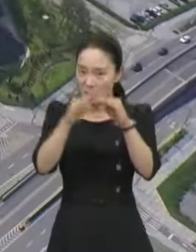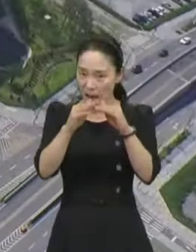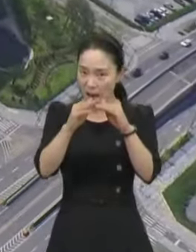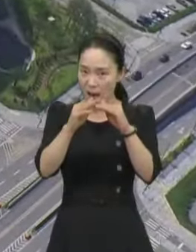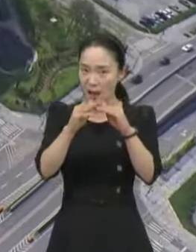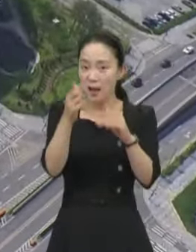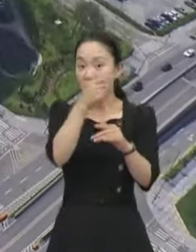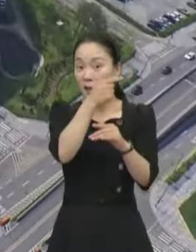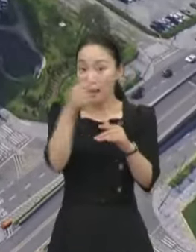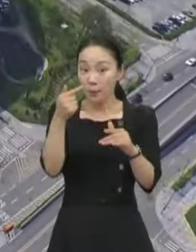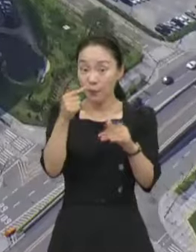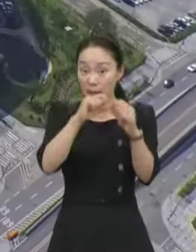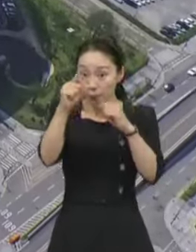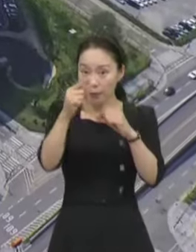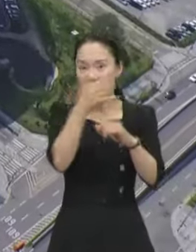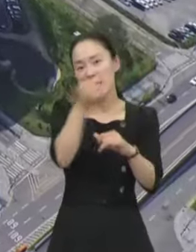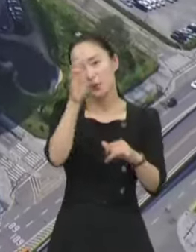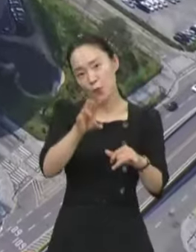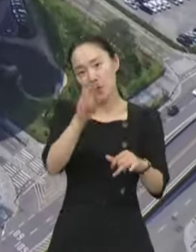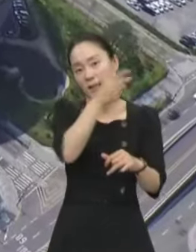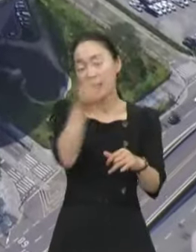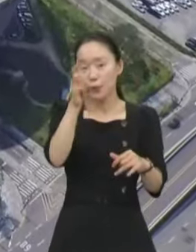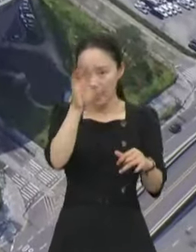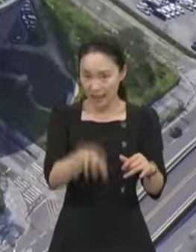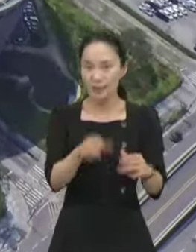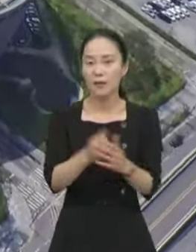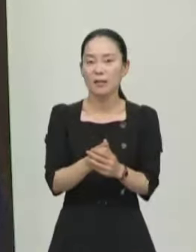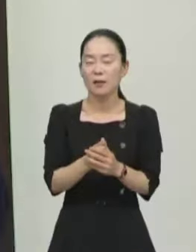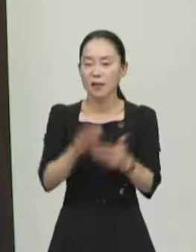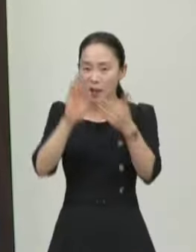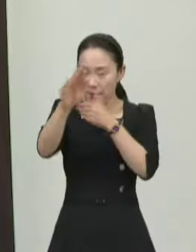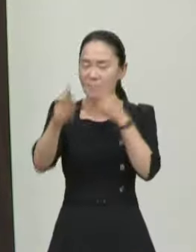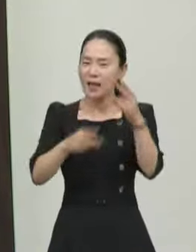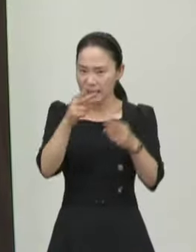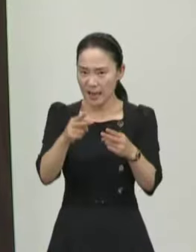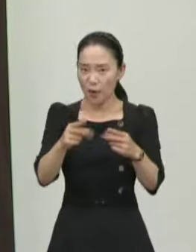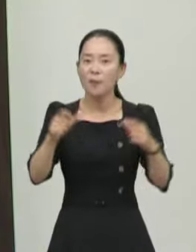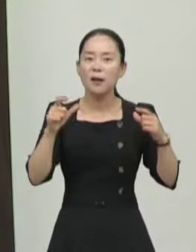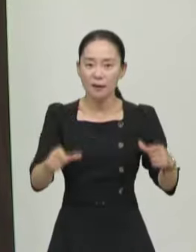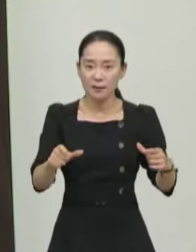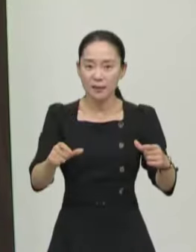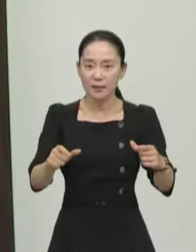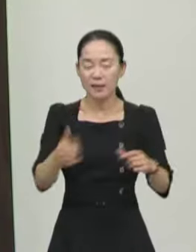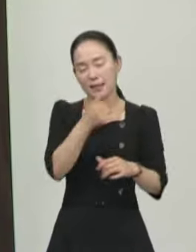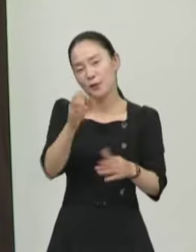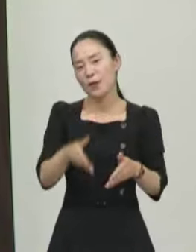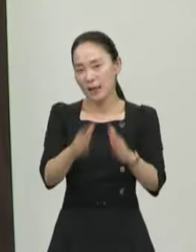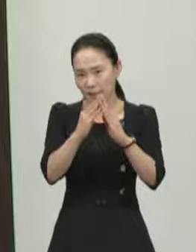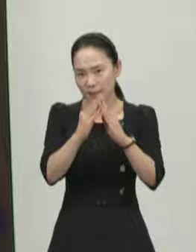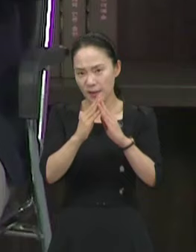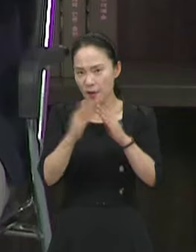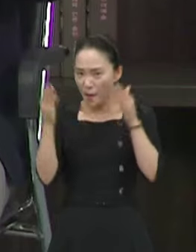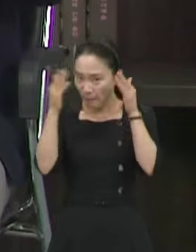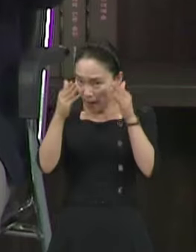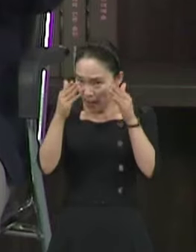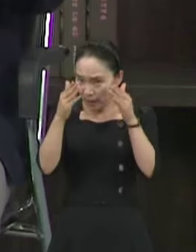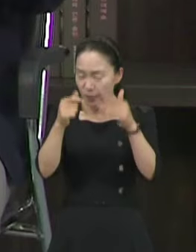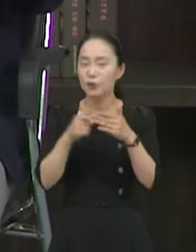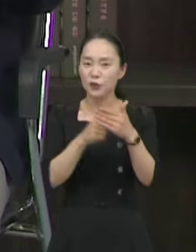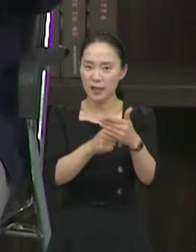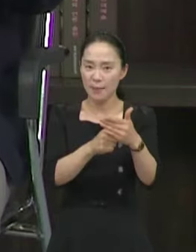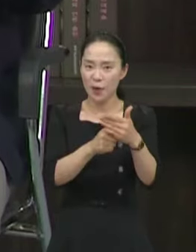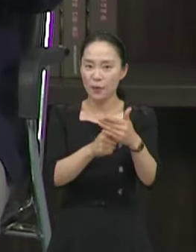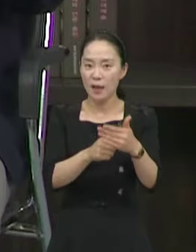대부분 세종에 있어요. 그런 점에서 미래산업 클러스터를 세종에다 조성하는 쪽으로 우리가 방향을 잡으면 인구